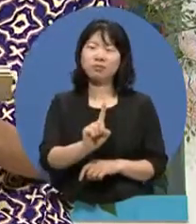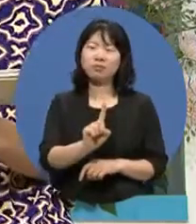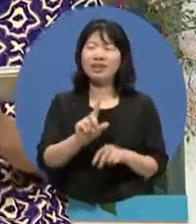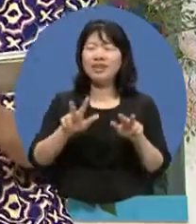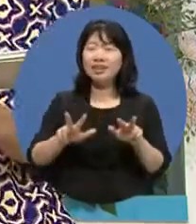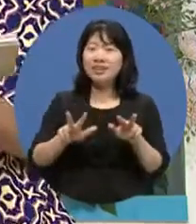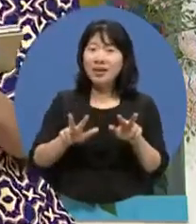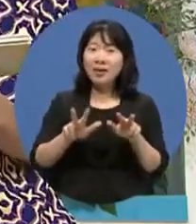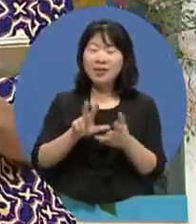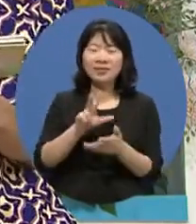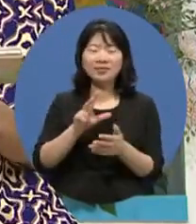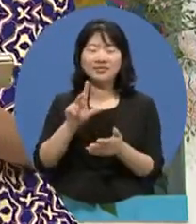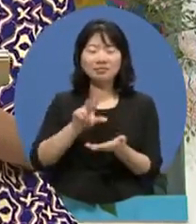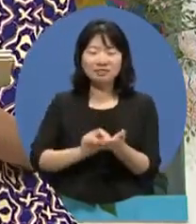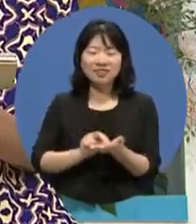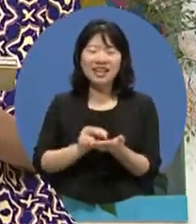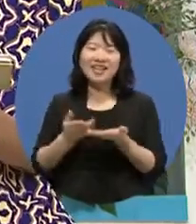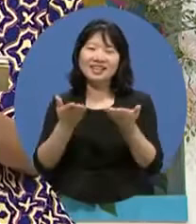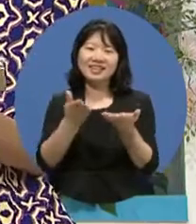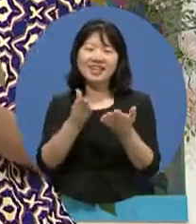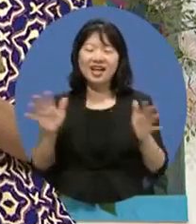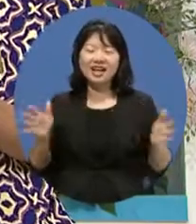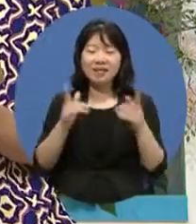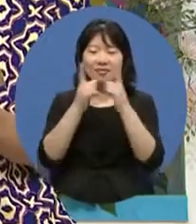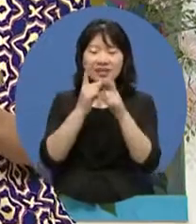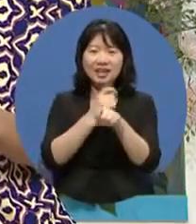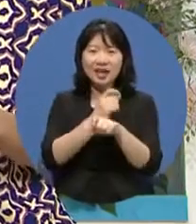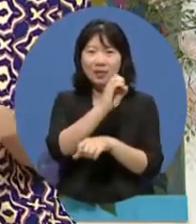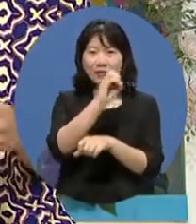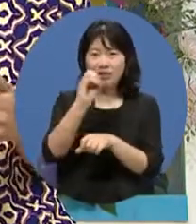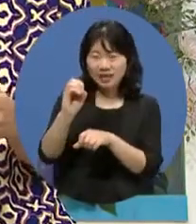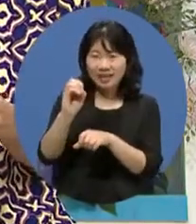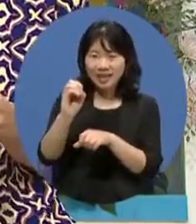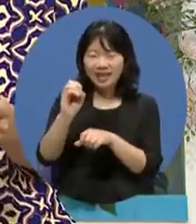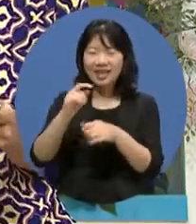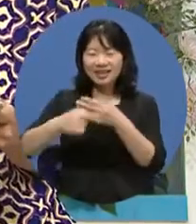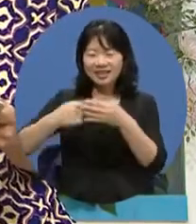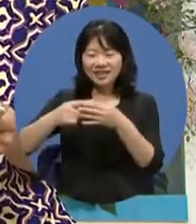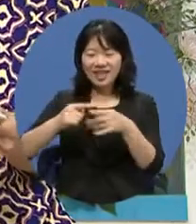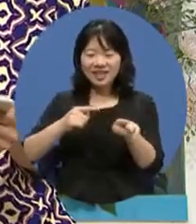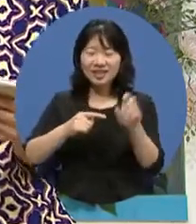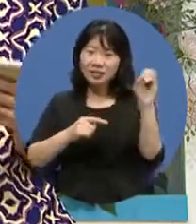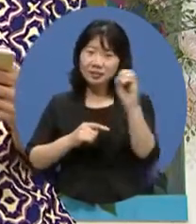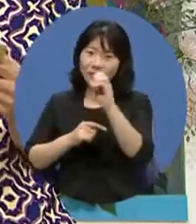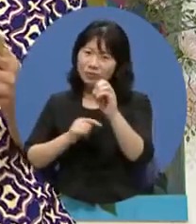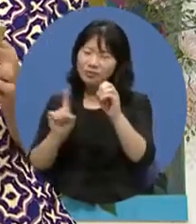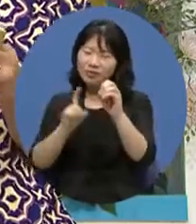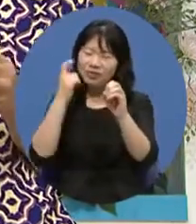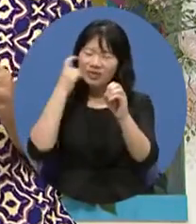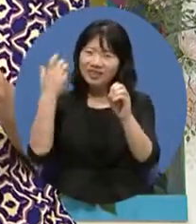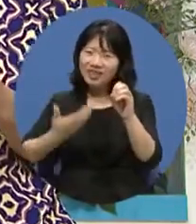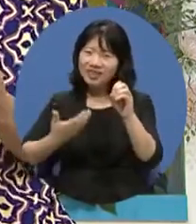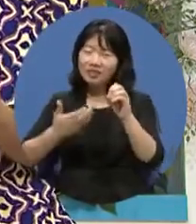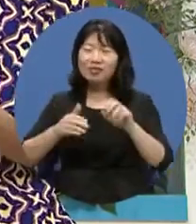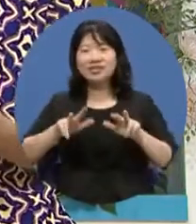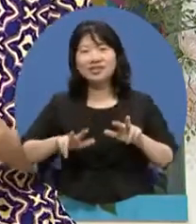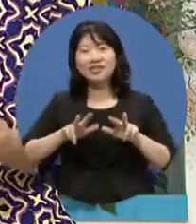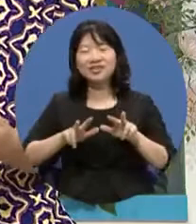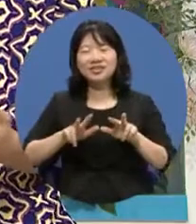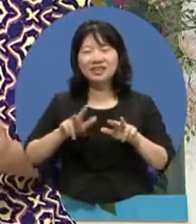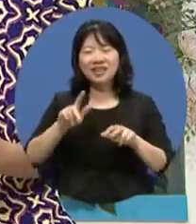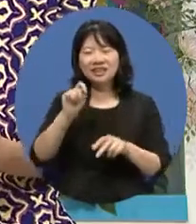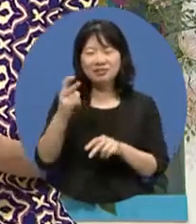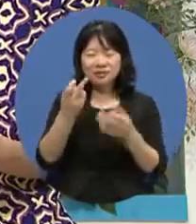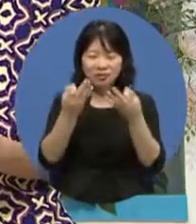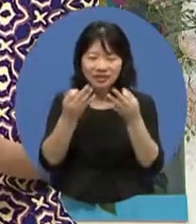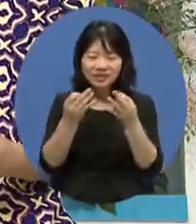자, 여기서 오늘의 시청자 퀴즈입니다. 가을은 땡땡의 계절이다. 과연 이 땡땡은 무엇일까요? 네. 아, 지금 시청자 퀴즈